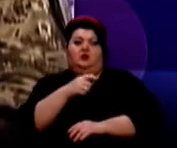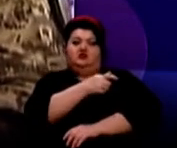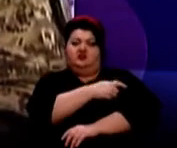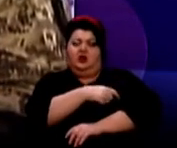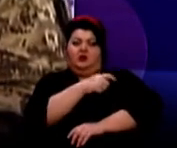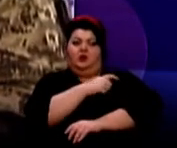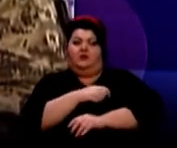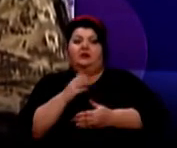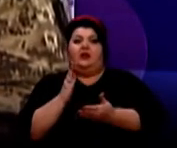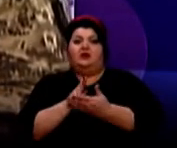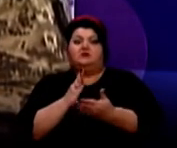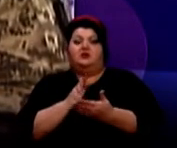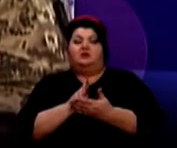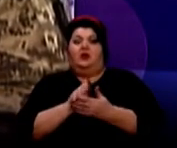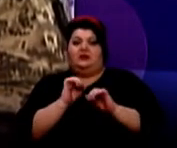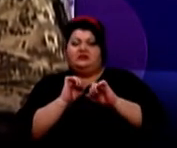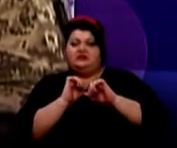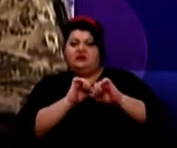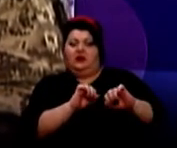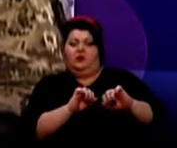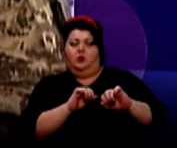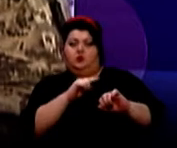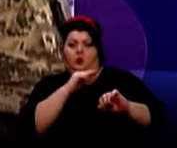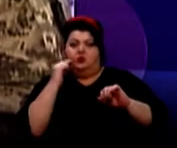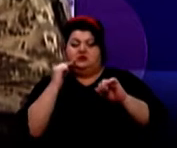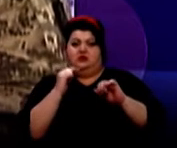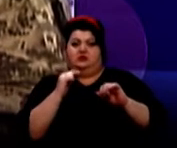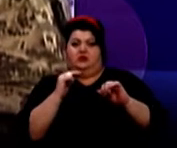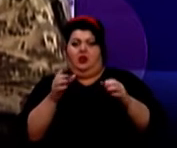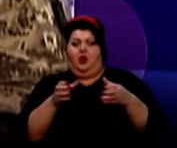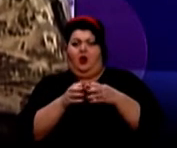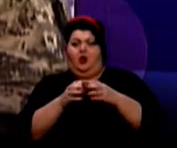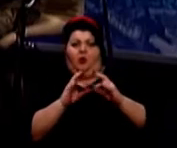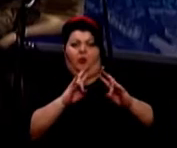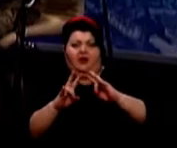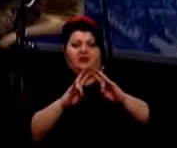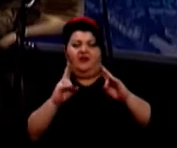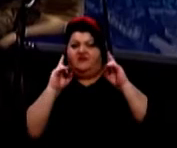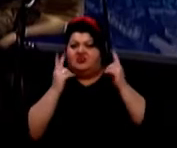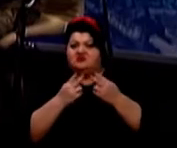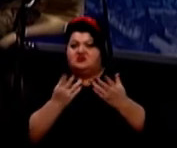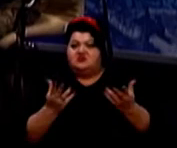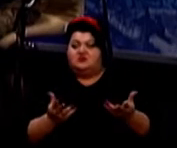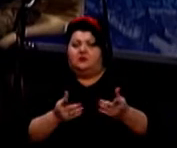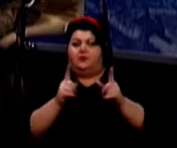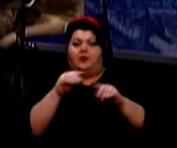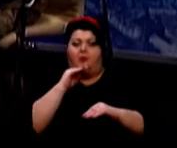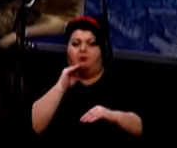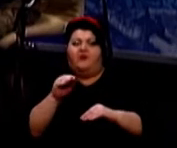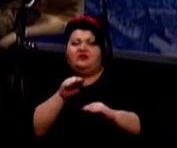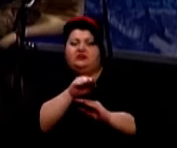знаходяться під обстрілами, стримують російську диверсійні групи. Тому професійний рівень